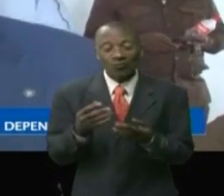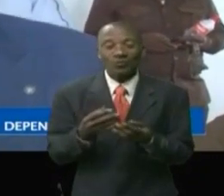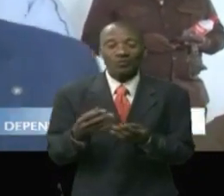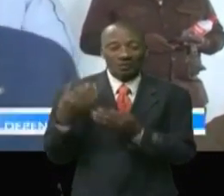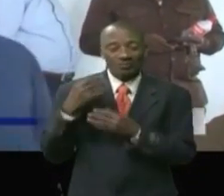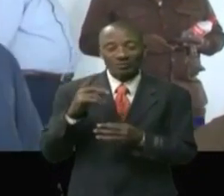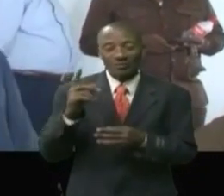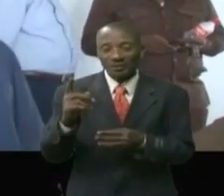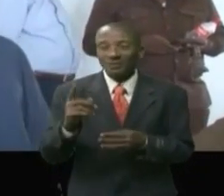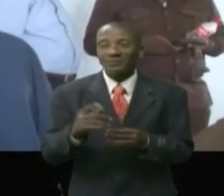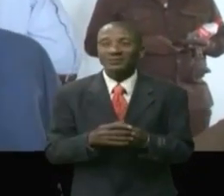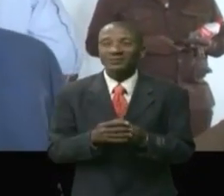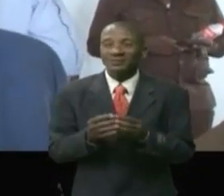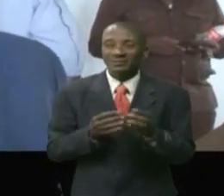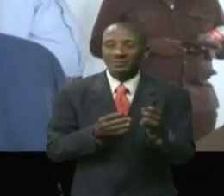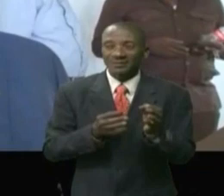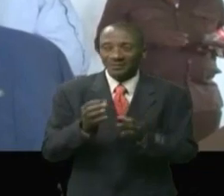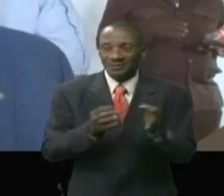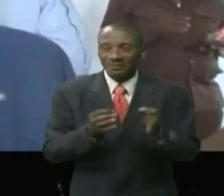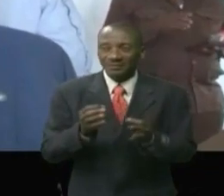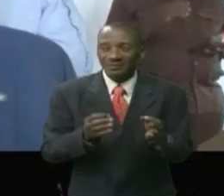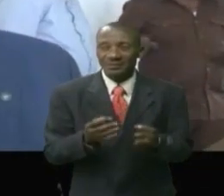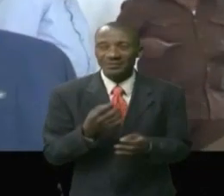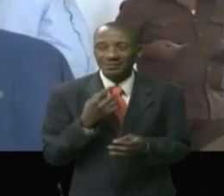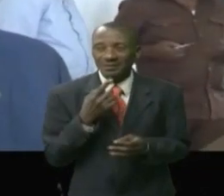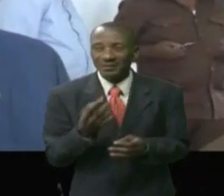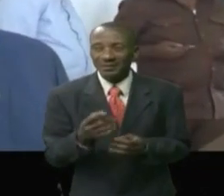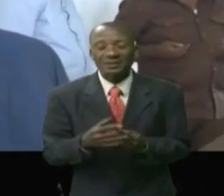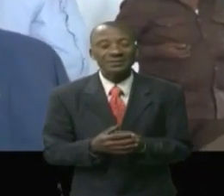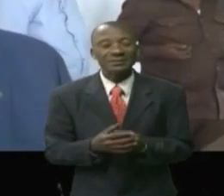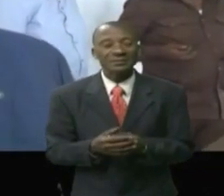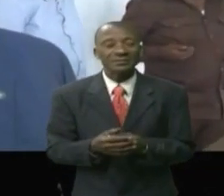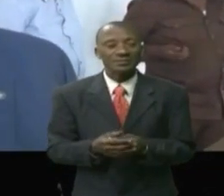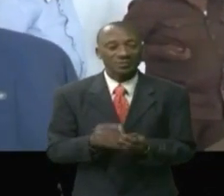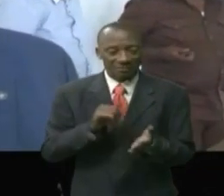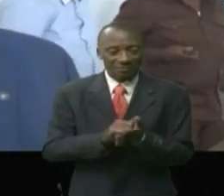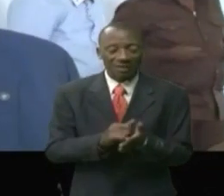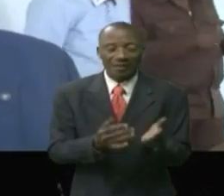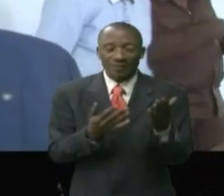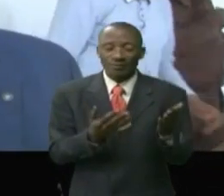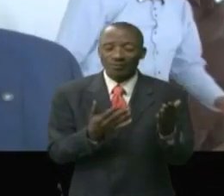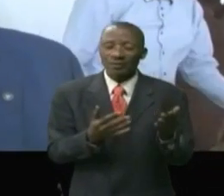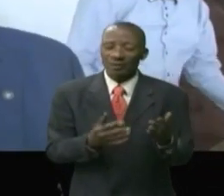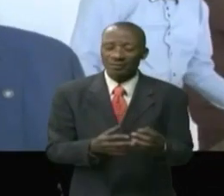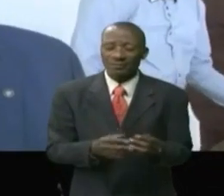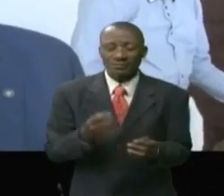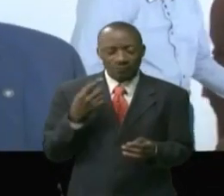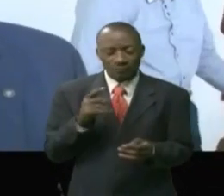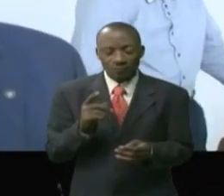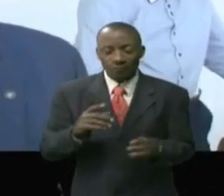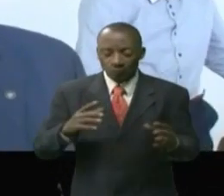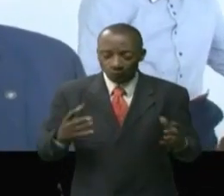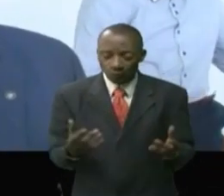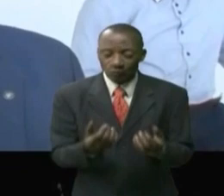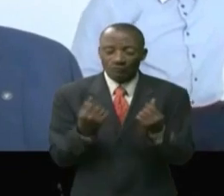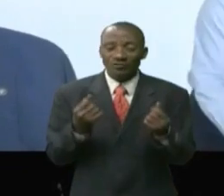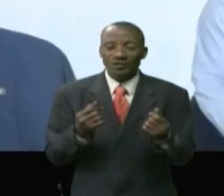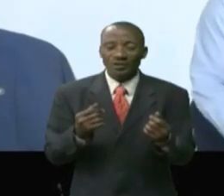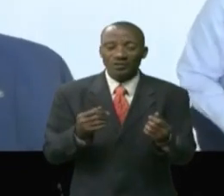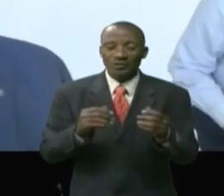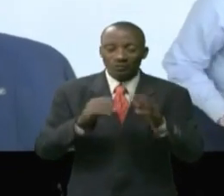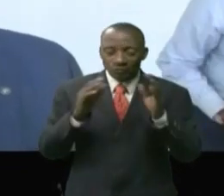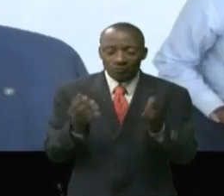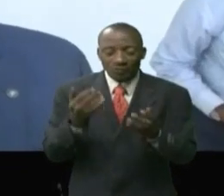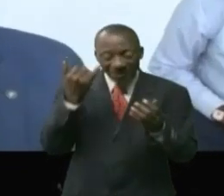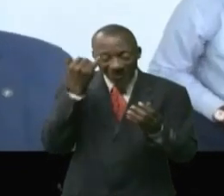compte de l'importance de Cees secteurs là qu'on leur déjà donne au départ suffisamment de moyens et